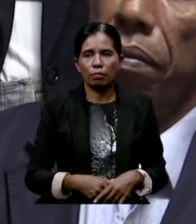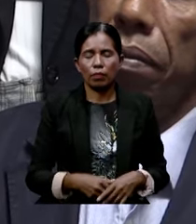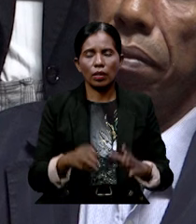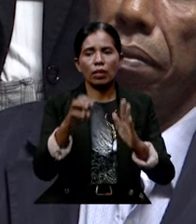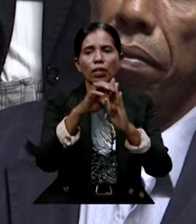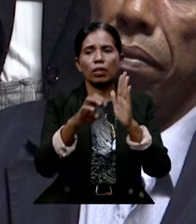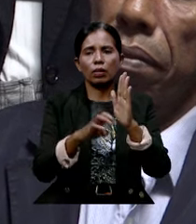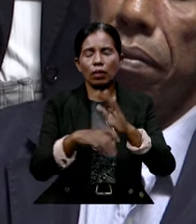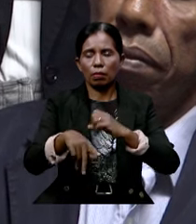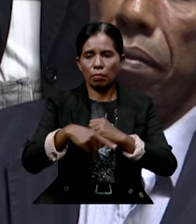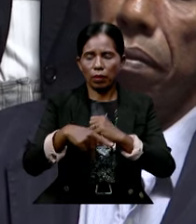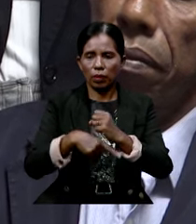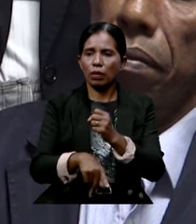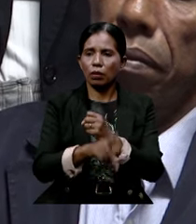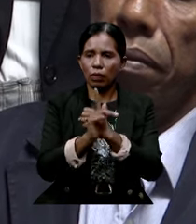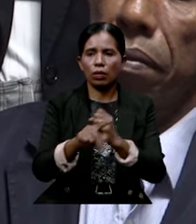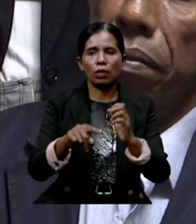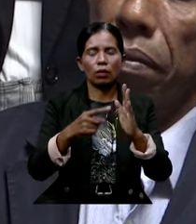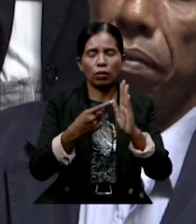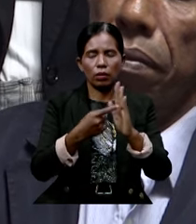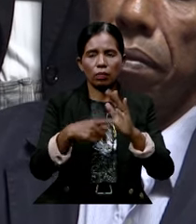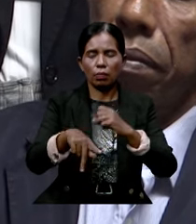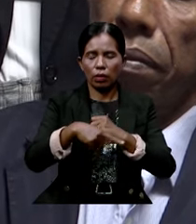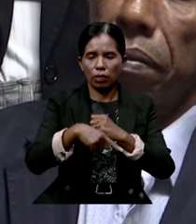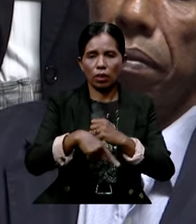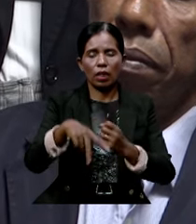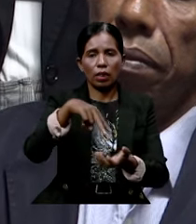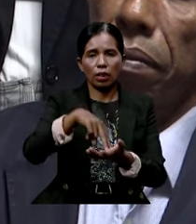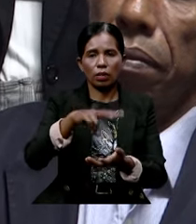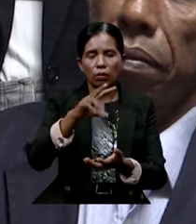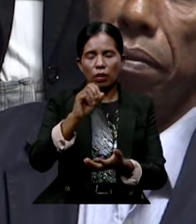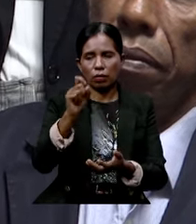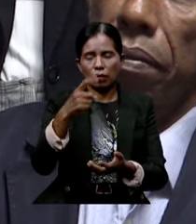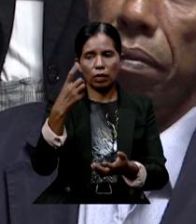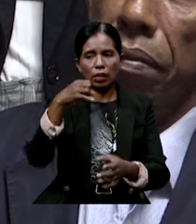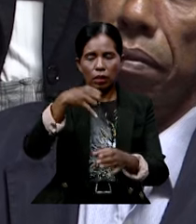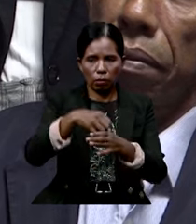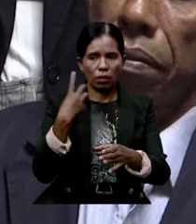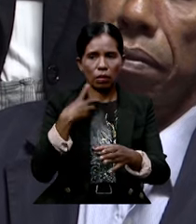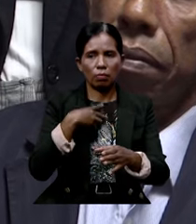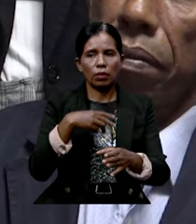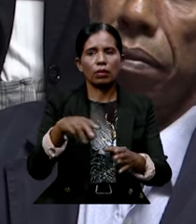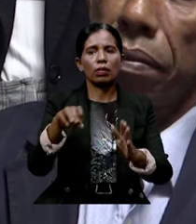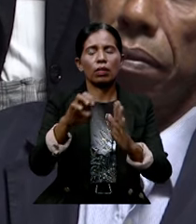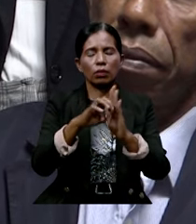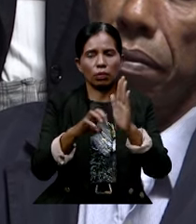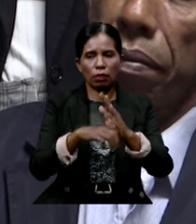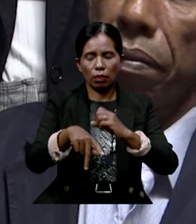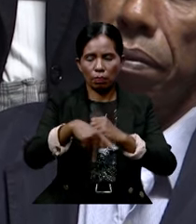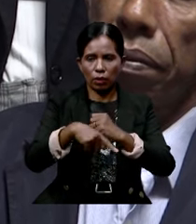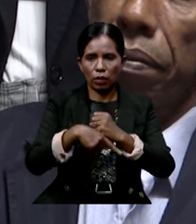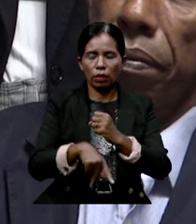istruktura ba partido kunto nian komensa partido ne haria 2011 inklui amesira turma nene istruktura partido kunto.